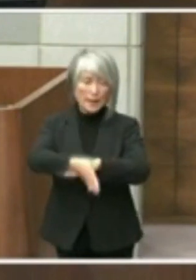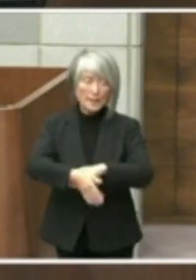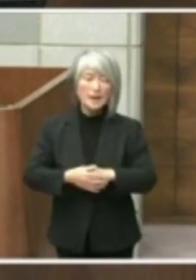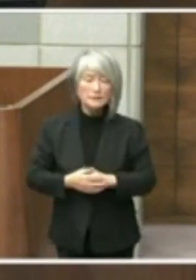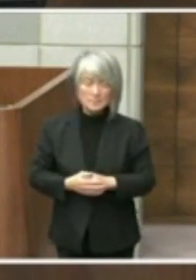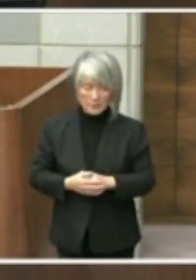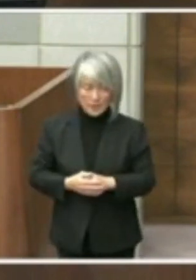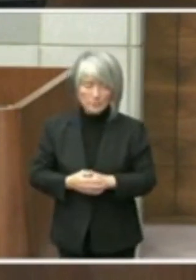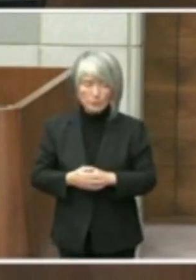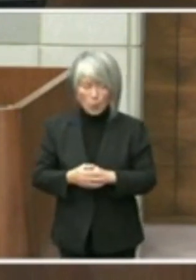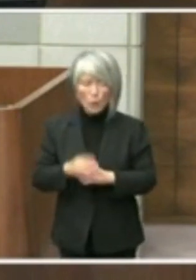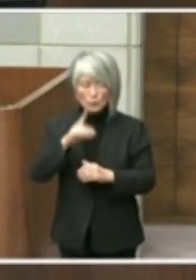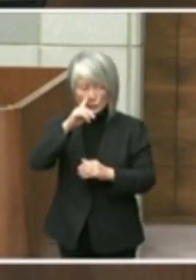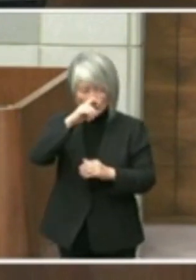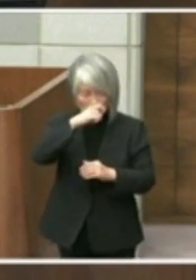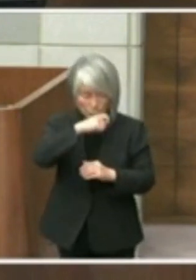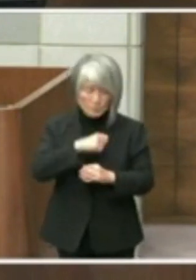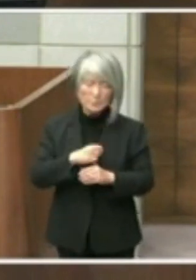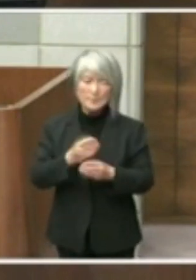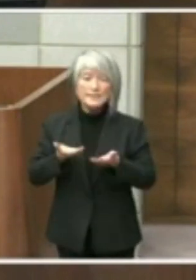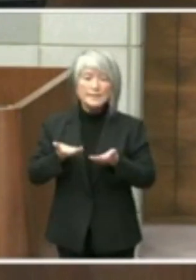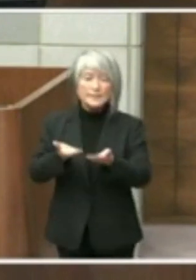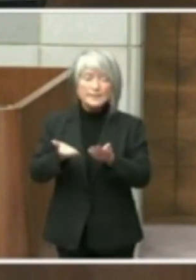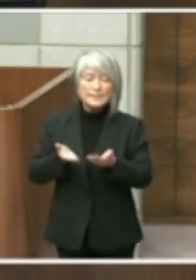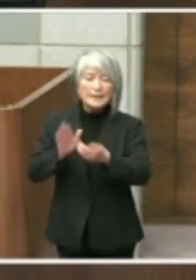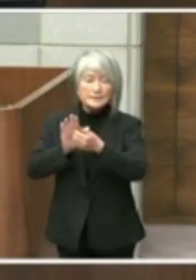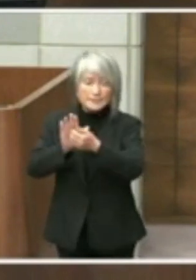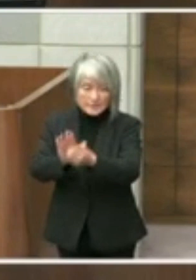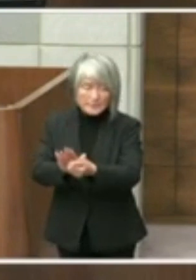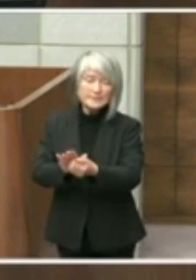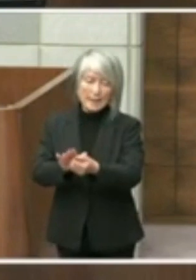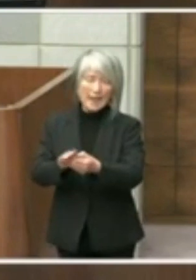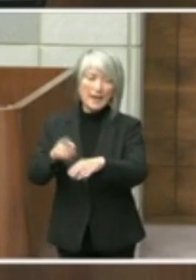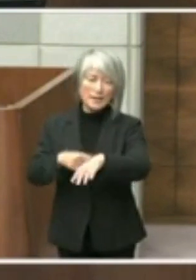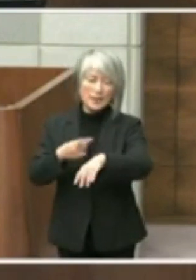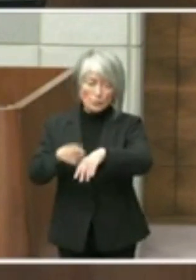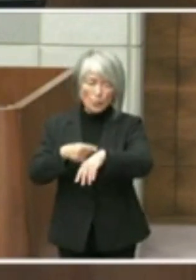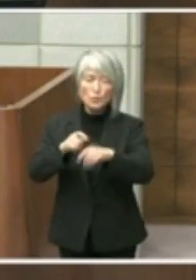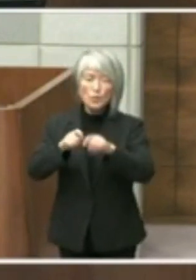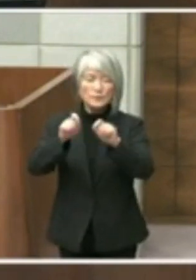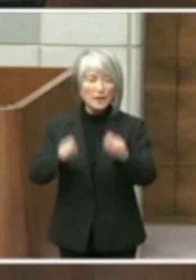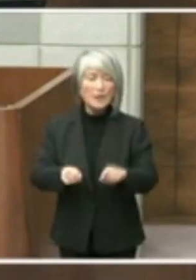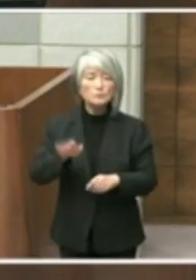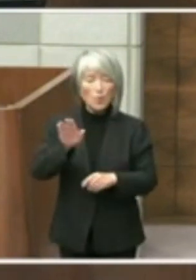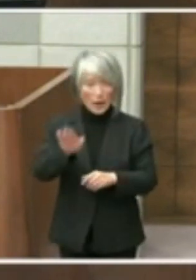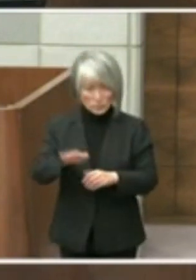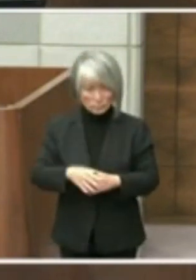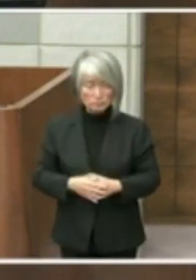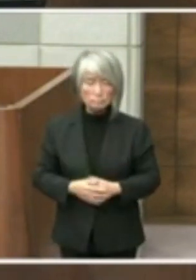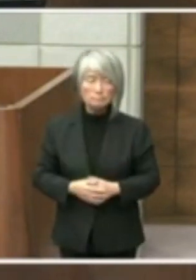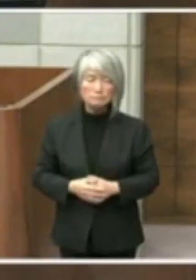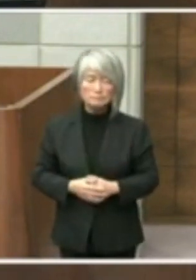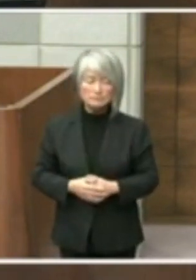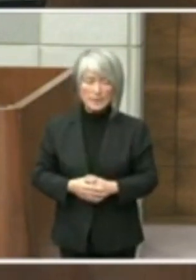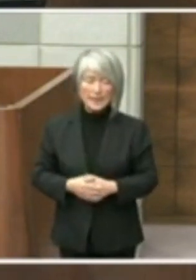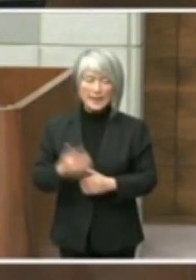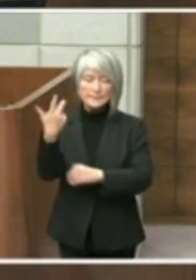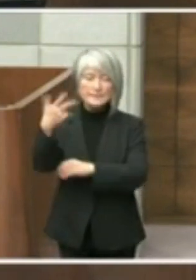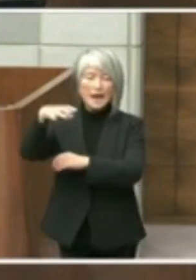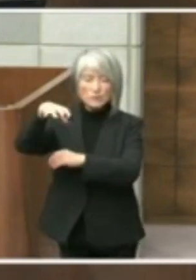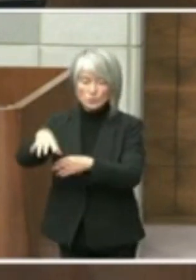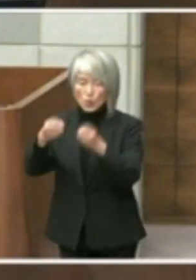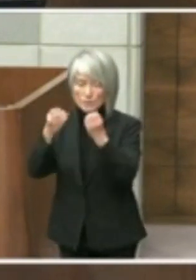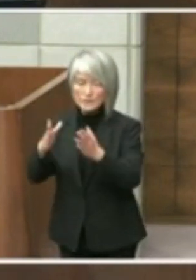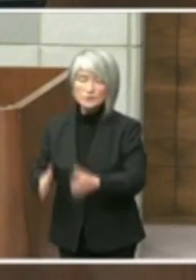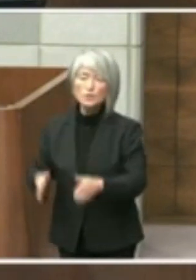化や耐震性の問題もあることから、市役所新庁舎と市役所新庁舎整備に合